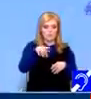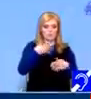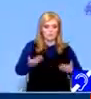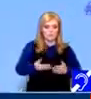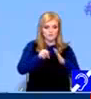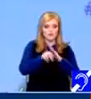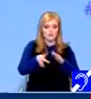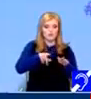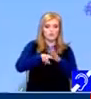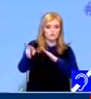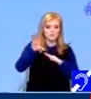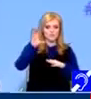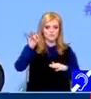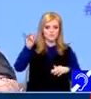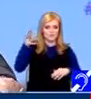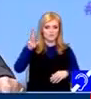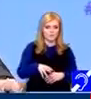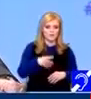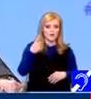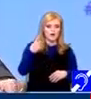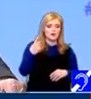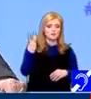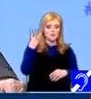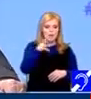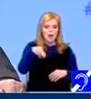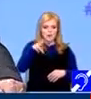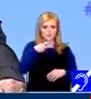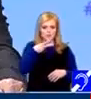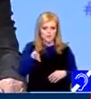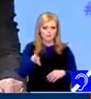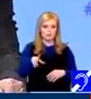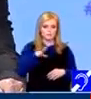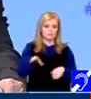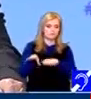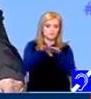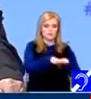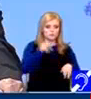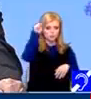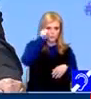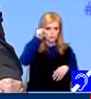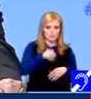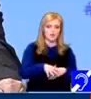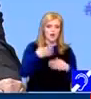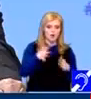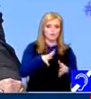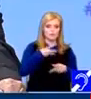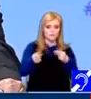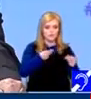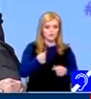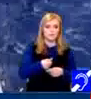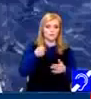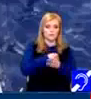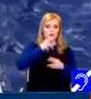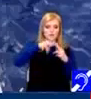The 3 billion facility for refugees in Turkey was fully contracted